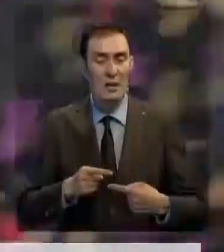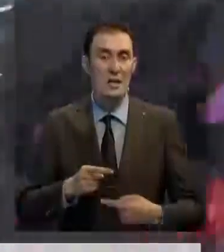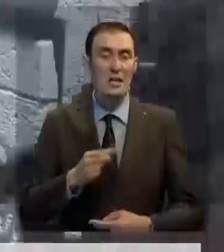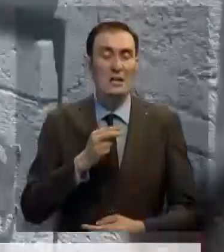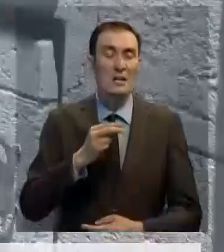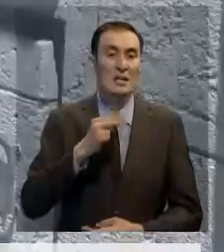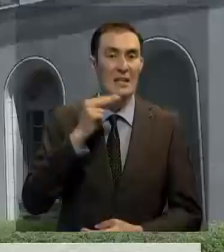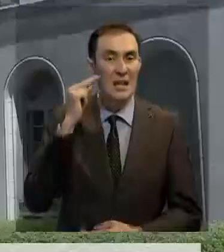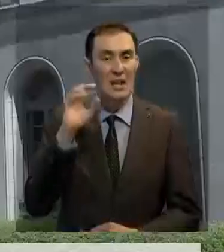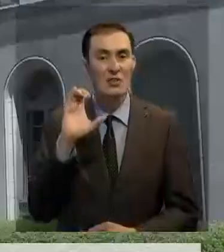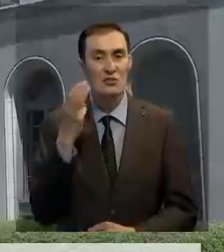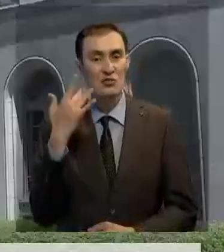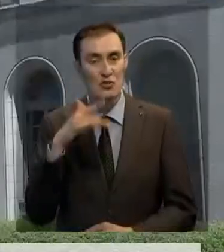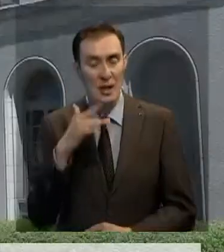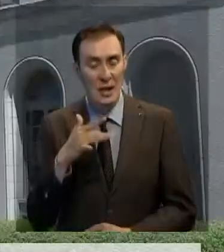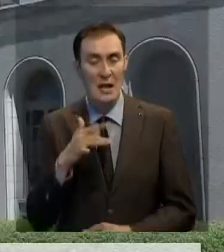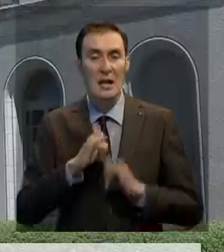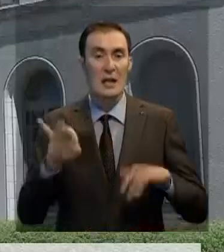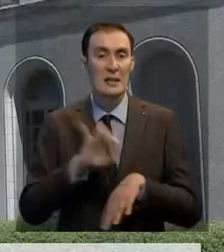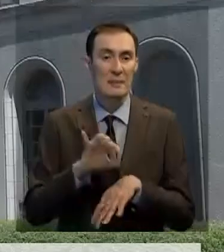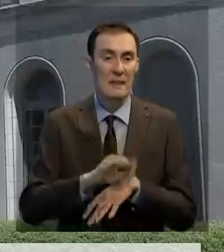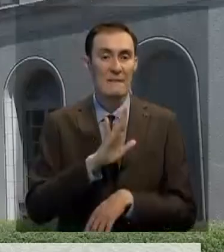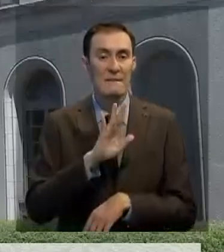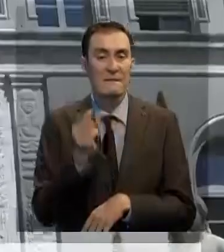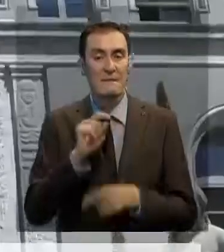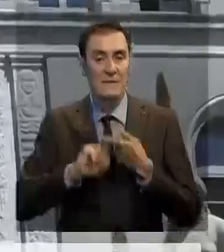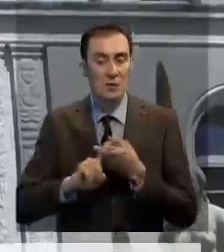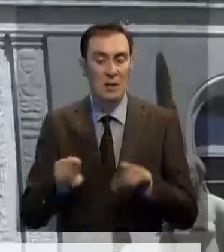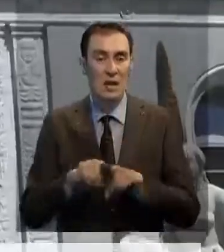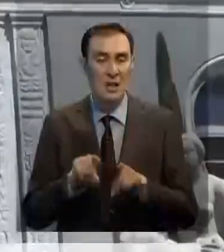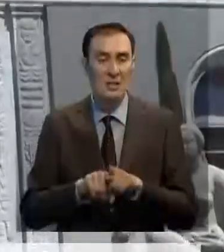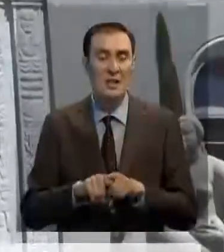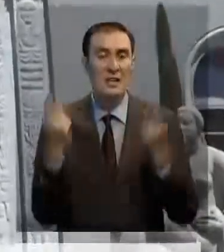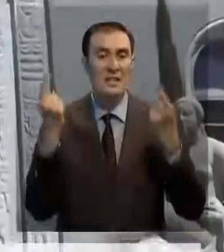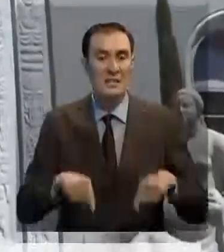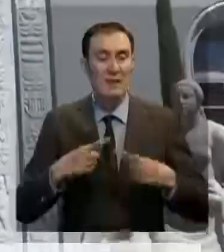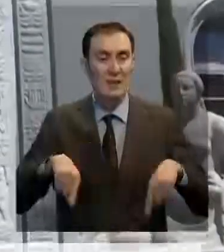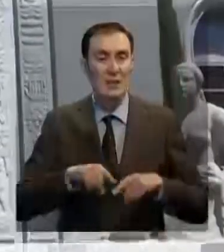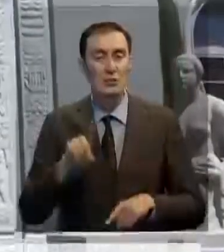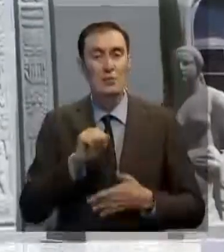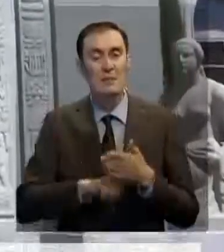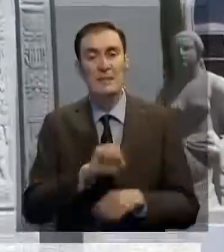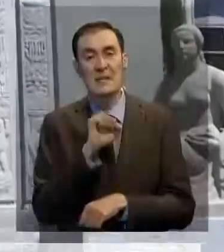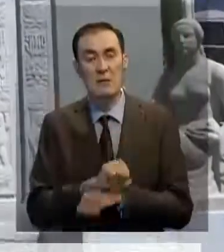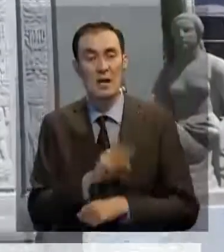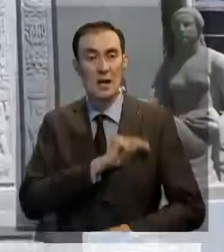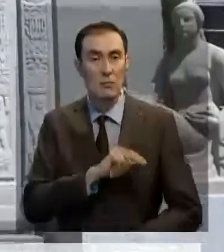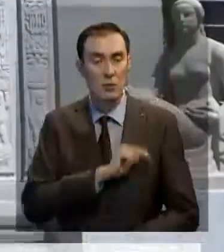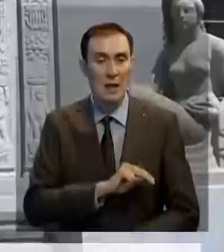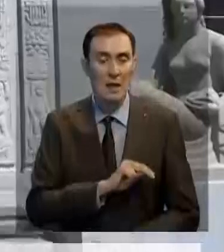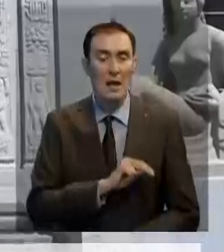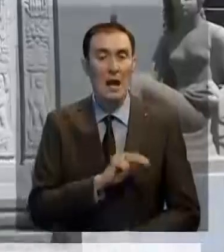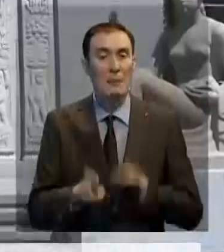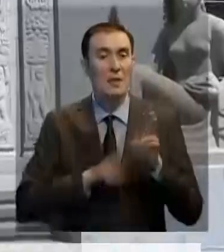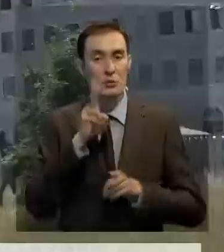Китаем, пандемия коронавируса и внутренний кризис в организации, вызванный тем, что приостановлена работа